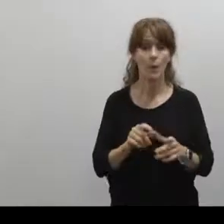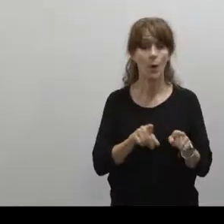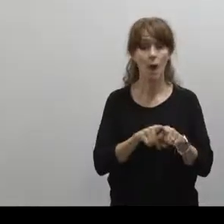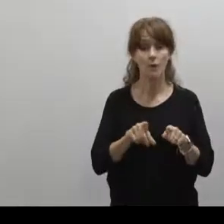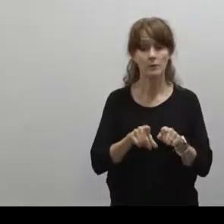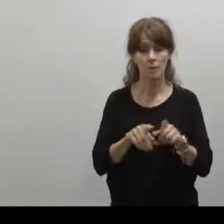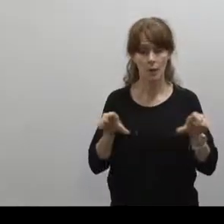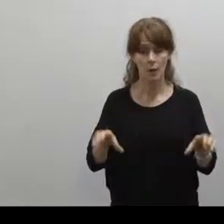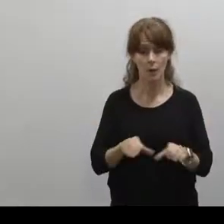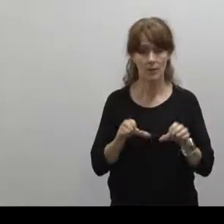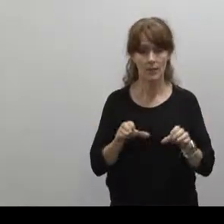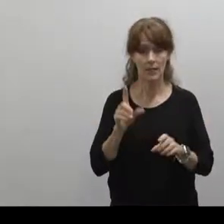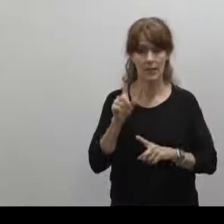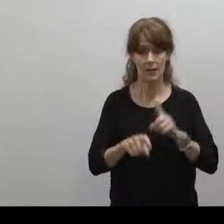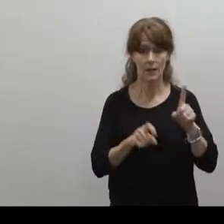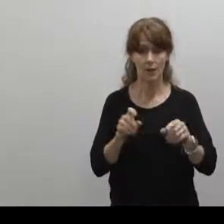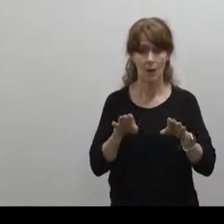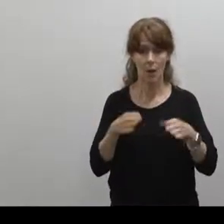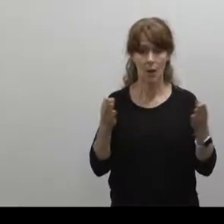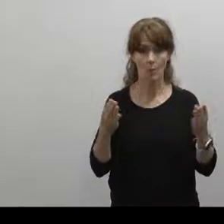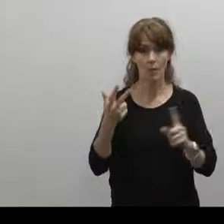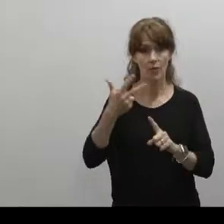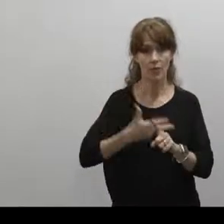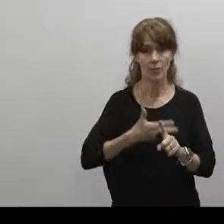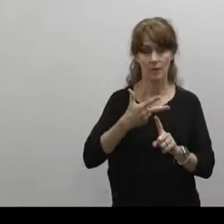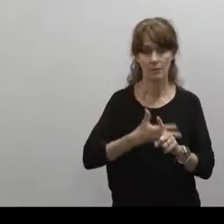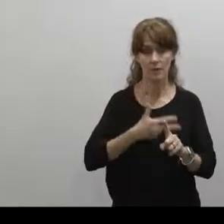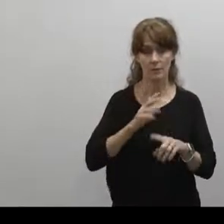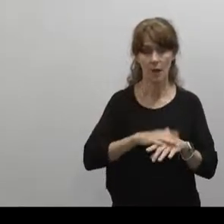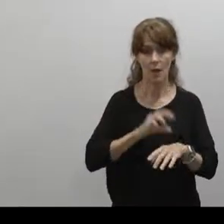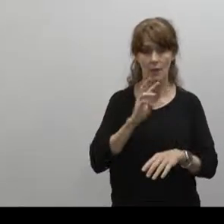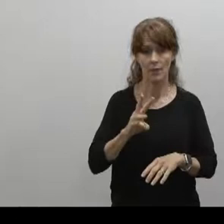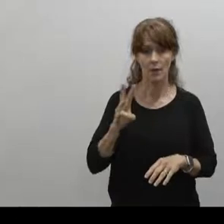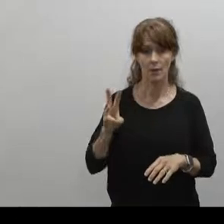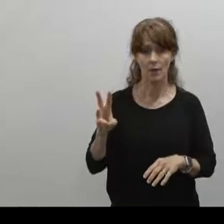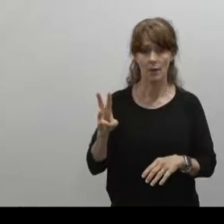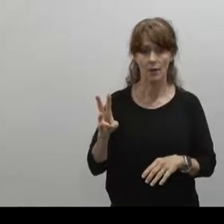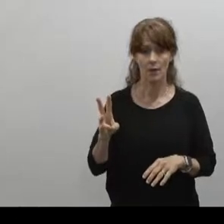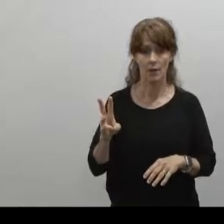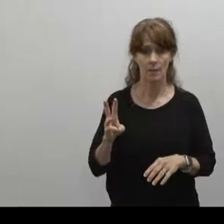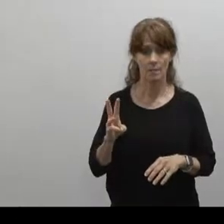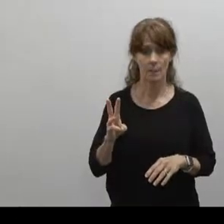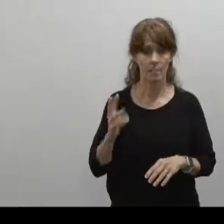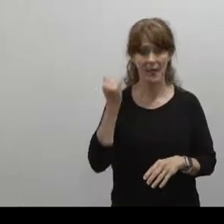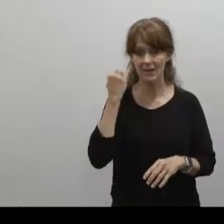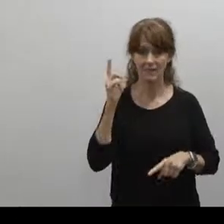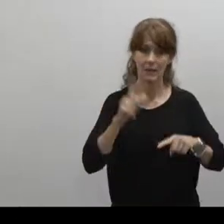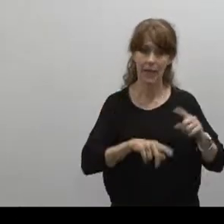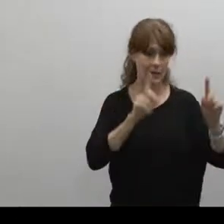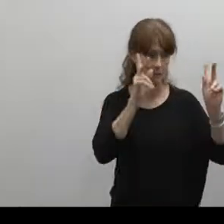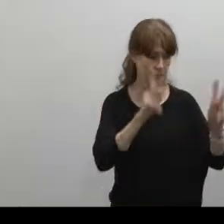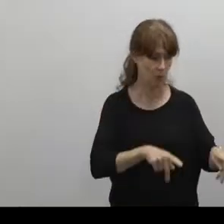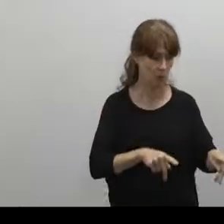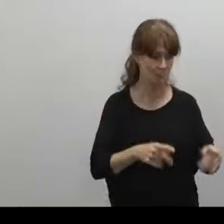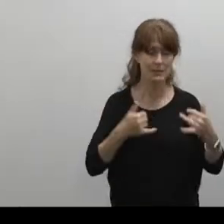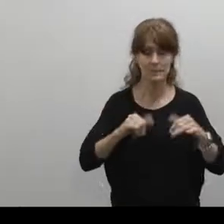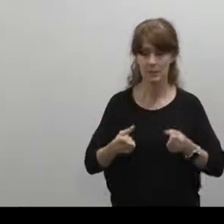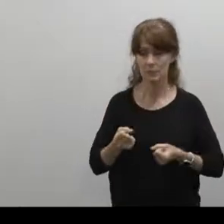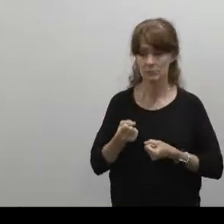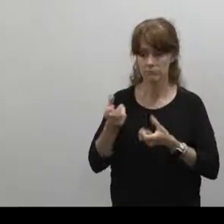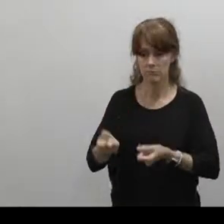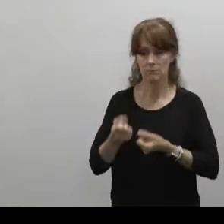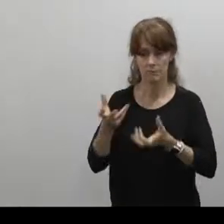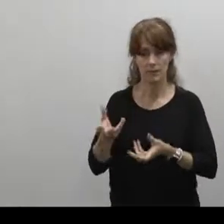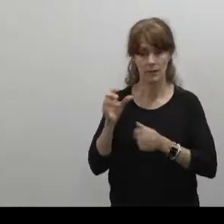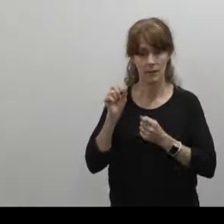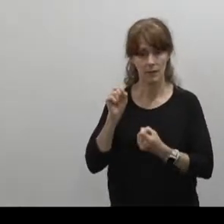ទិន្នន័យ ហើយ យើង បាន ធ្វើ ការ ស្ទង់ វោះ មតិ ផង ដែរ ដែល បើក ចំហ រយៈ ពេល 3 ខែ